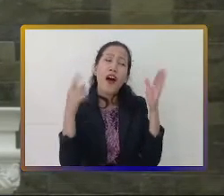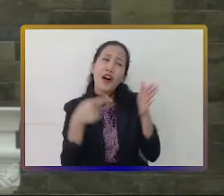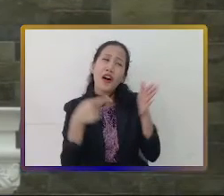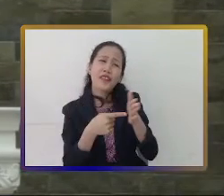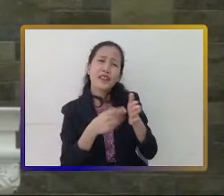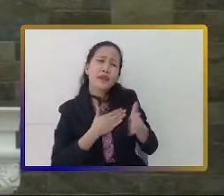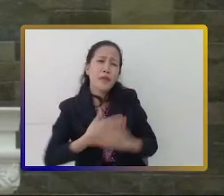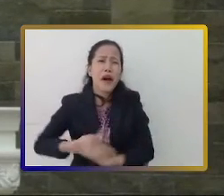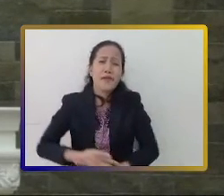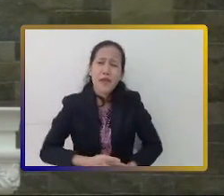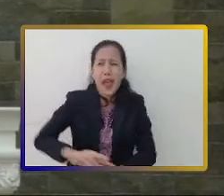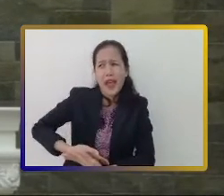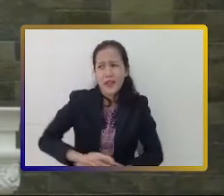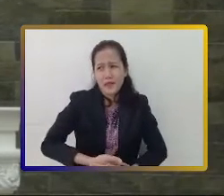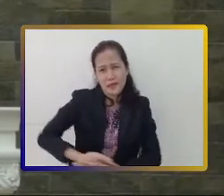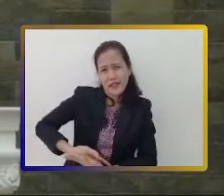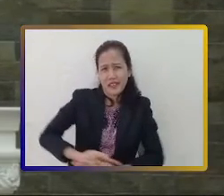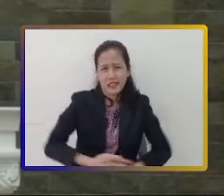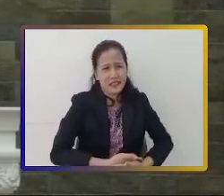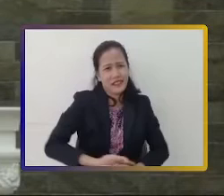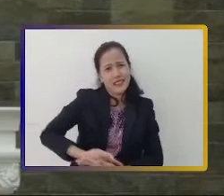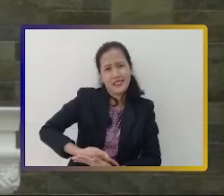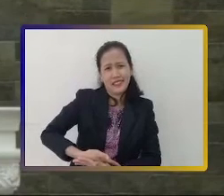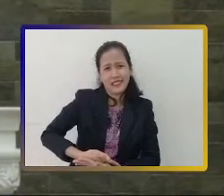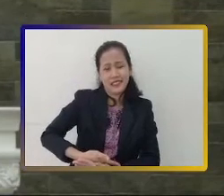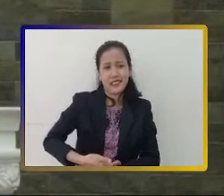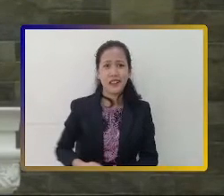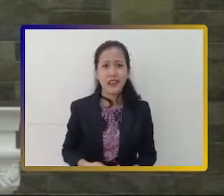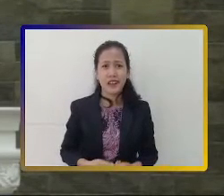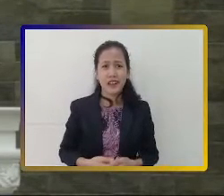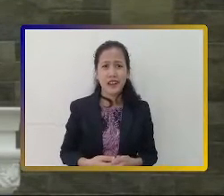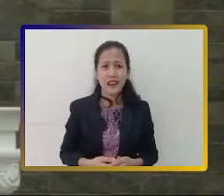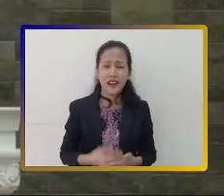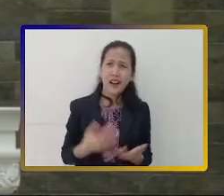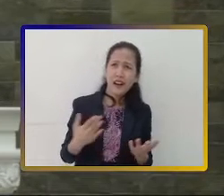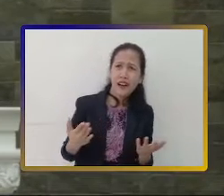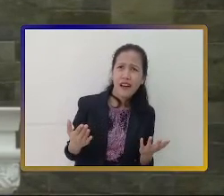my baby. Kapatid,